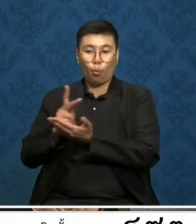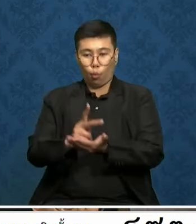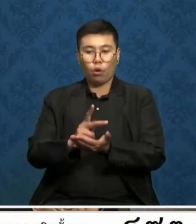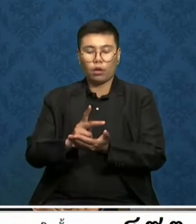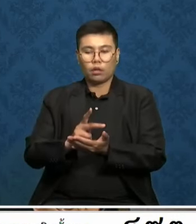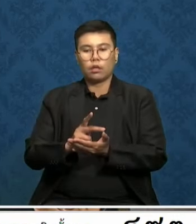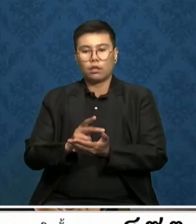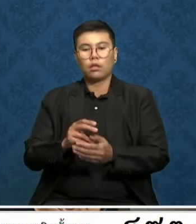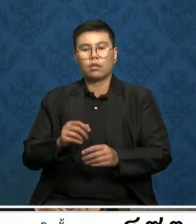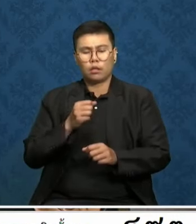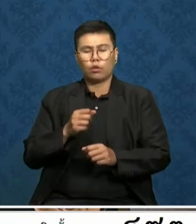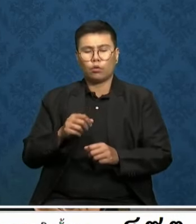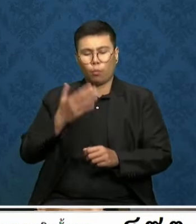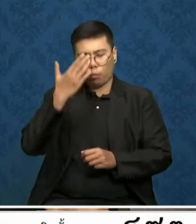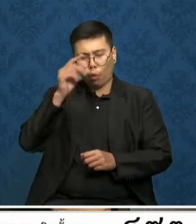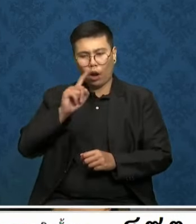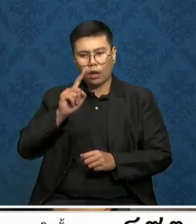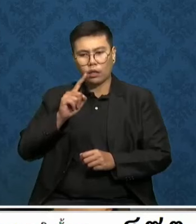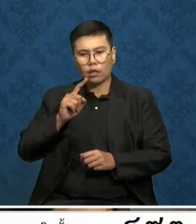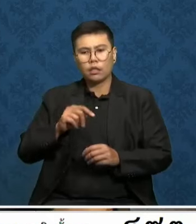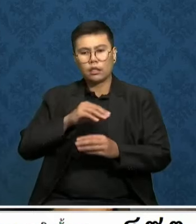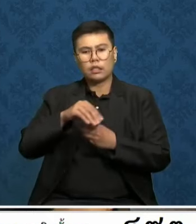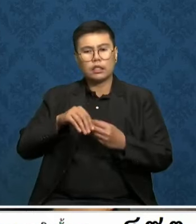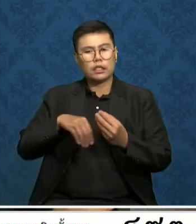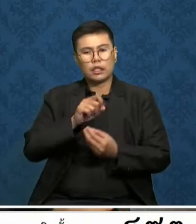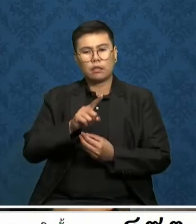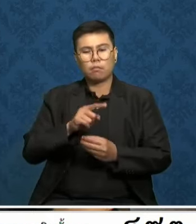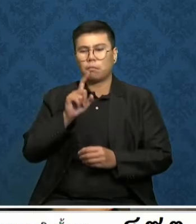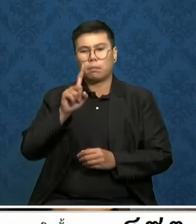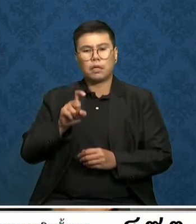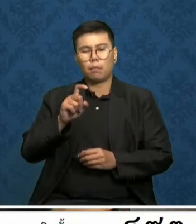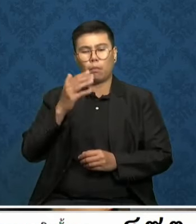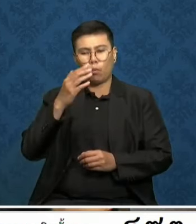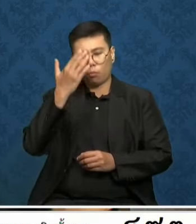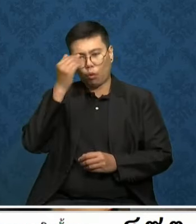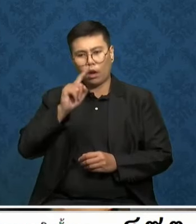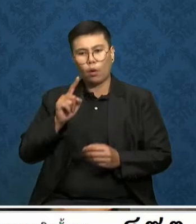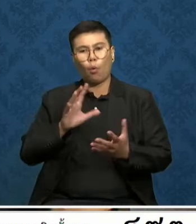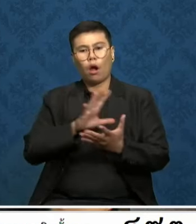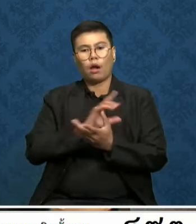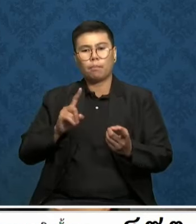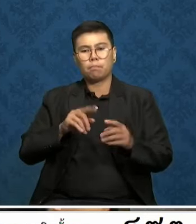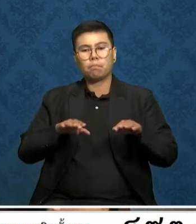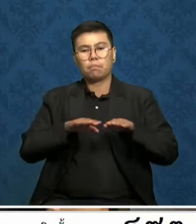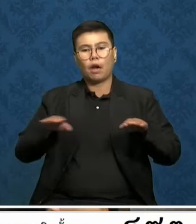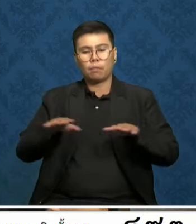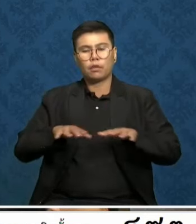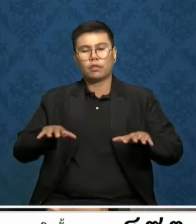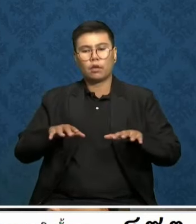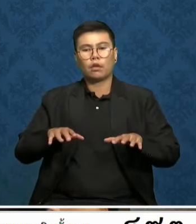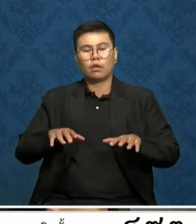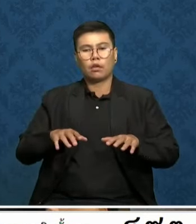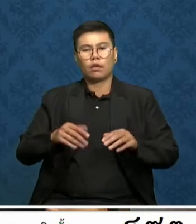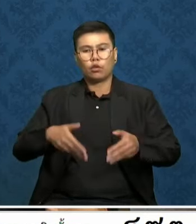สียอัตลักษณ์ไปเพราะสภาพของเศรษฐกิจครับมันเป็นการทำลายวัฒนธรรมพื้นฐานที่ผมว่าถนนเจ